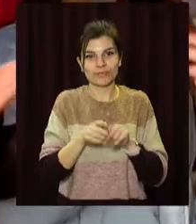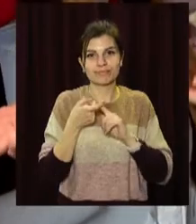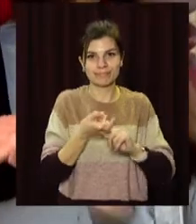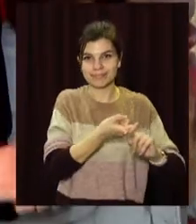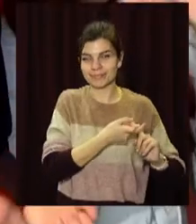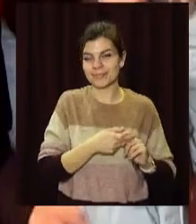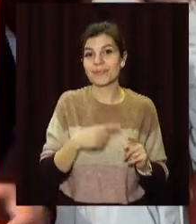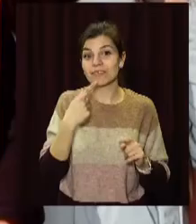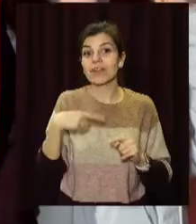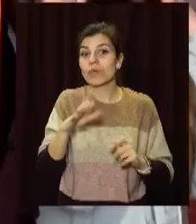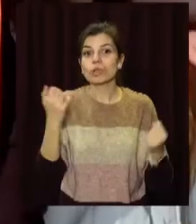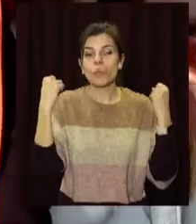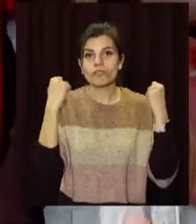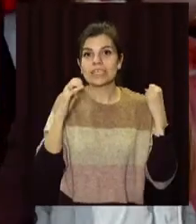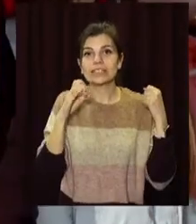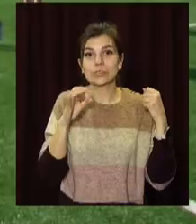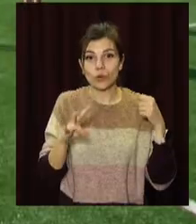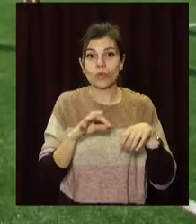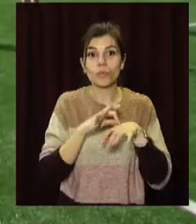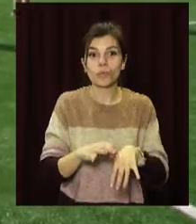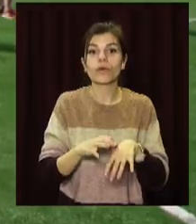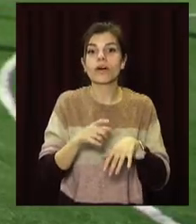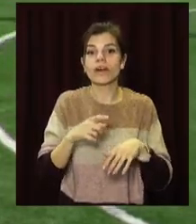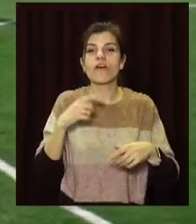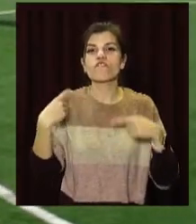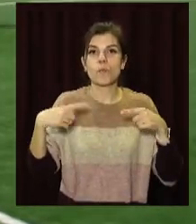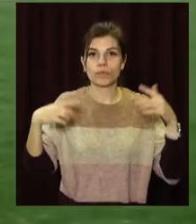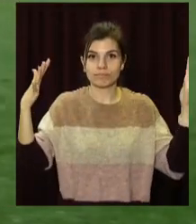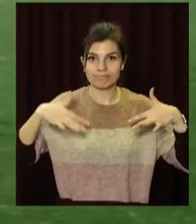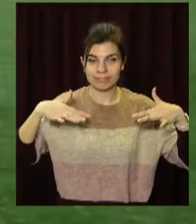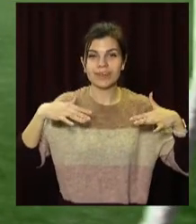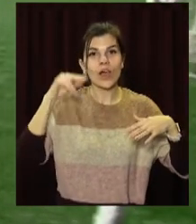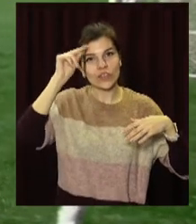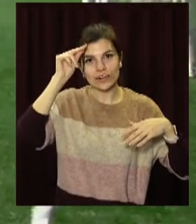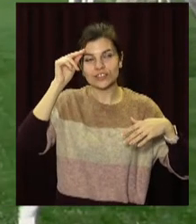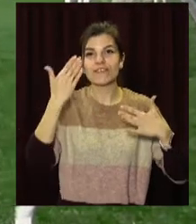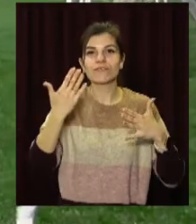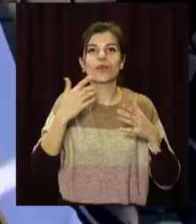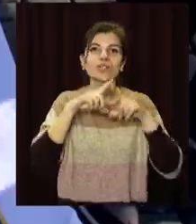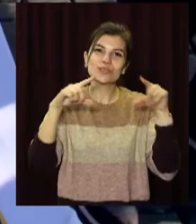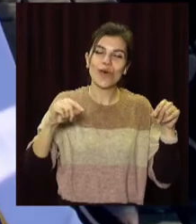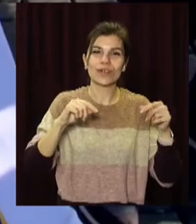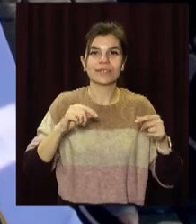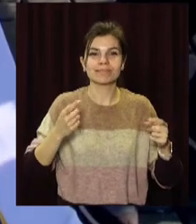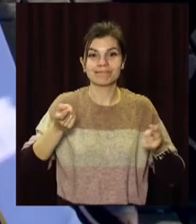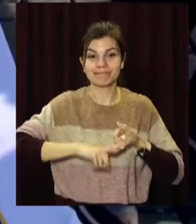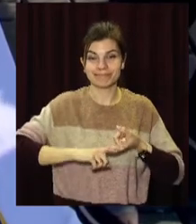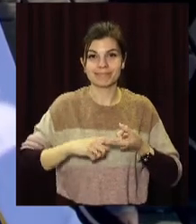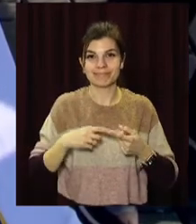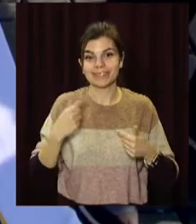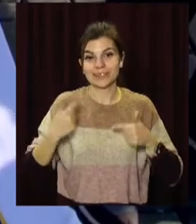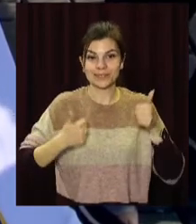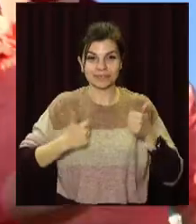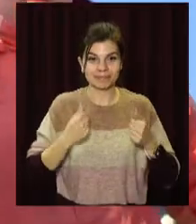відкриття спортивного сезону на полі провели футбольний турнір серед навчальних закладів Кам'янського. Мар'яна Лісовська,